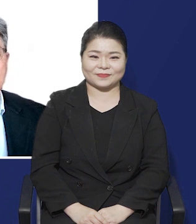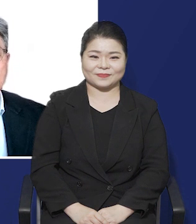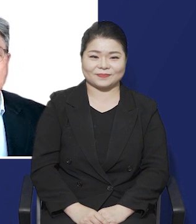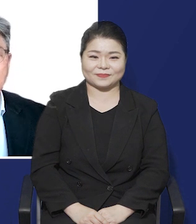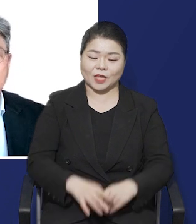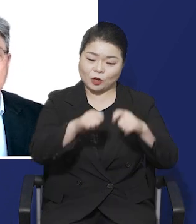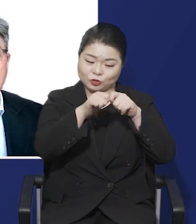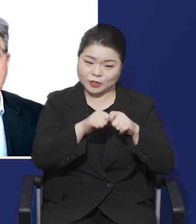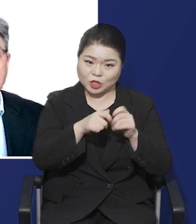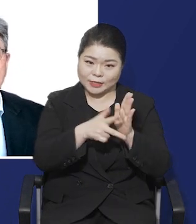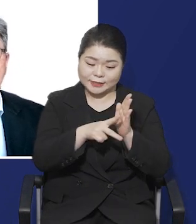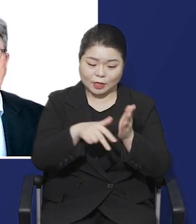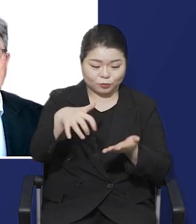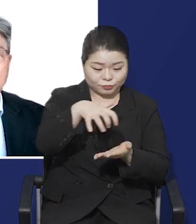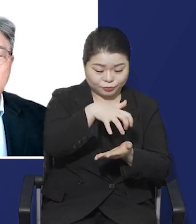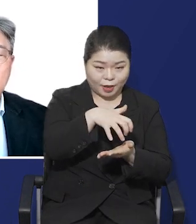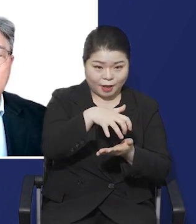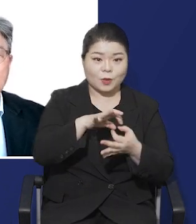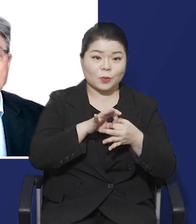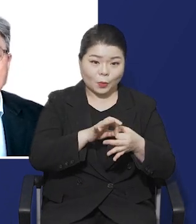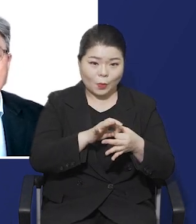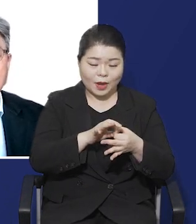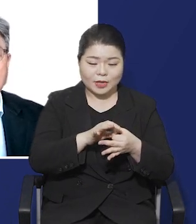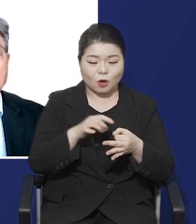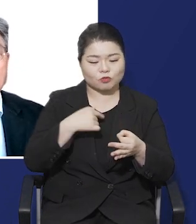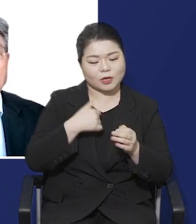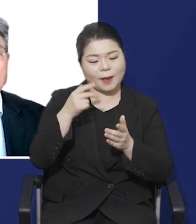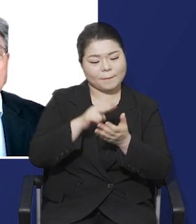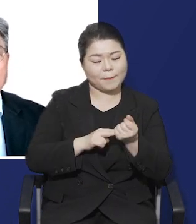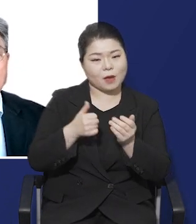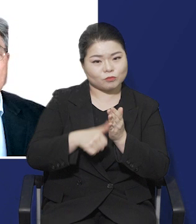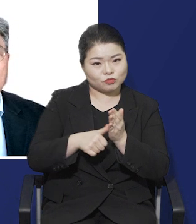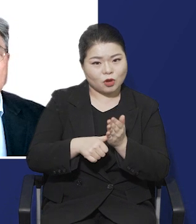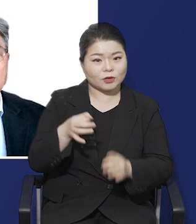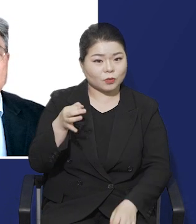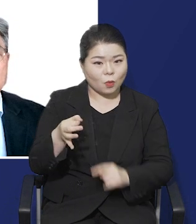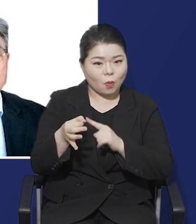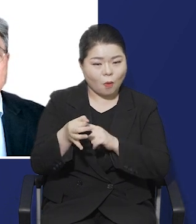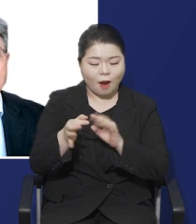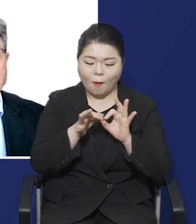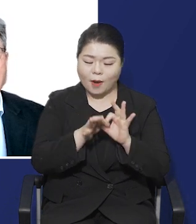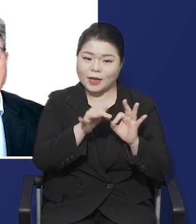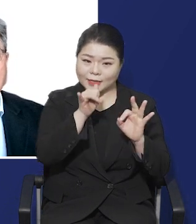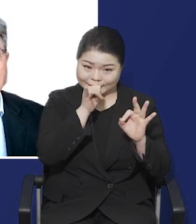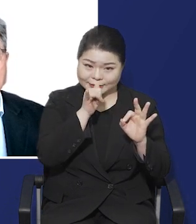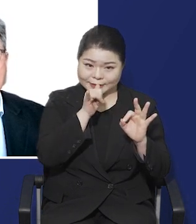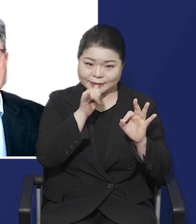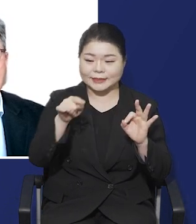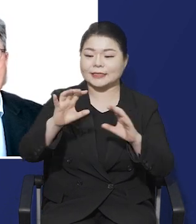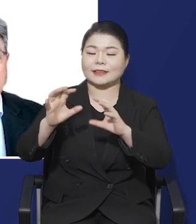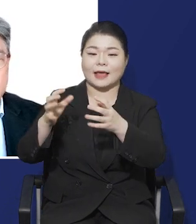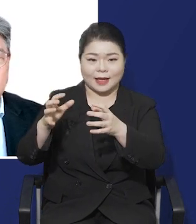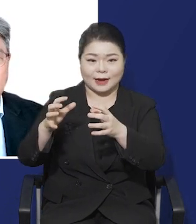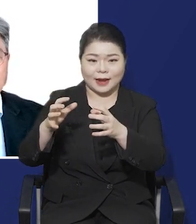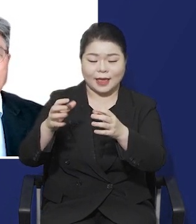이러한 구체적인 자료 수집을 내용으로 수출을 할 품목의 판매 가격에 영향을 미칠 수 있는 해당